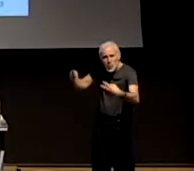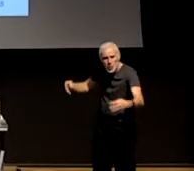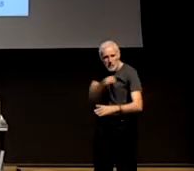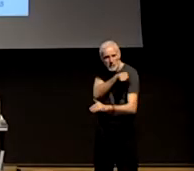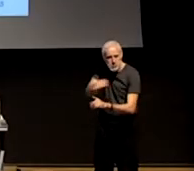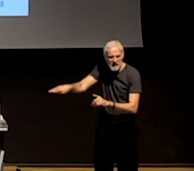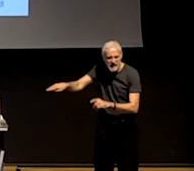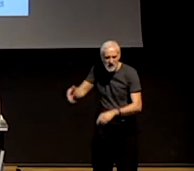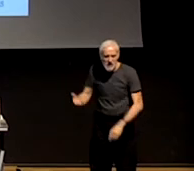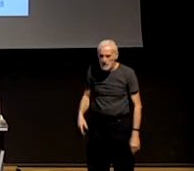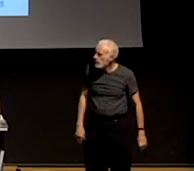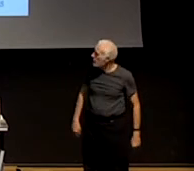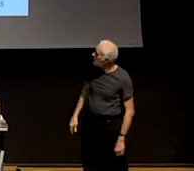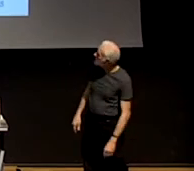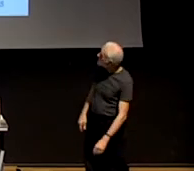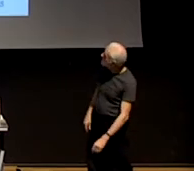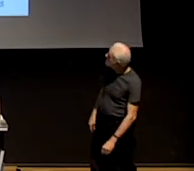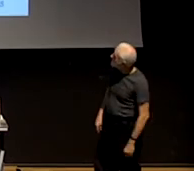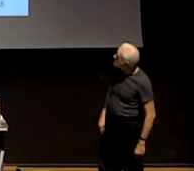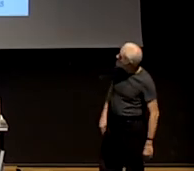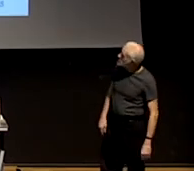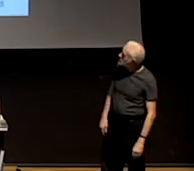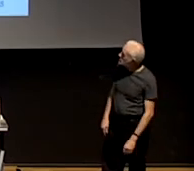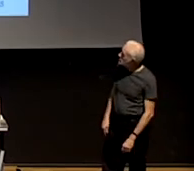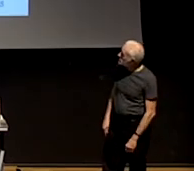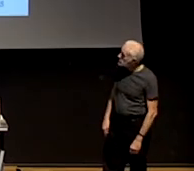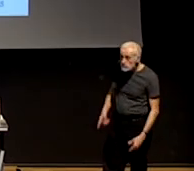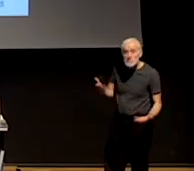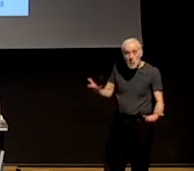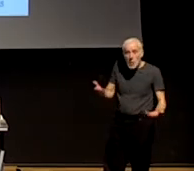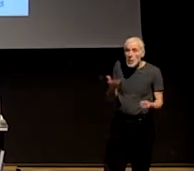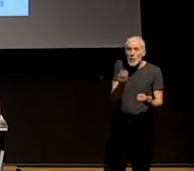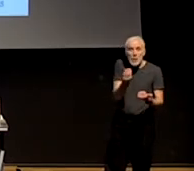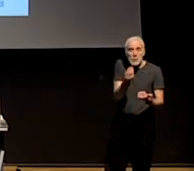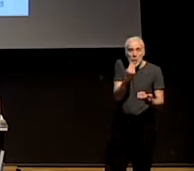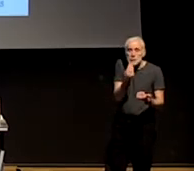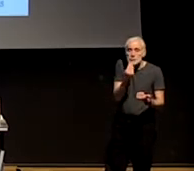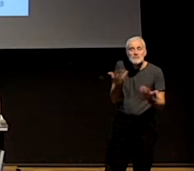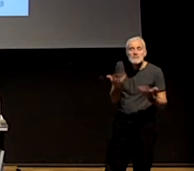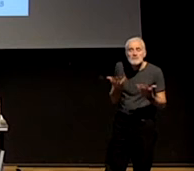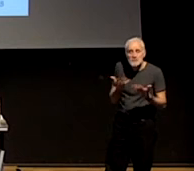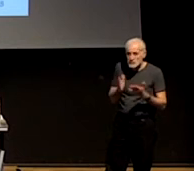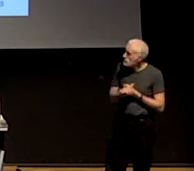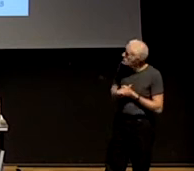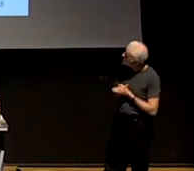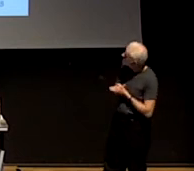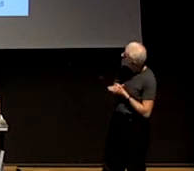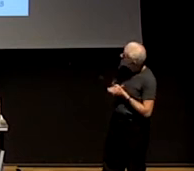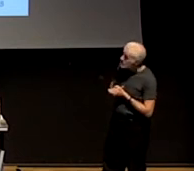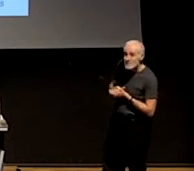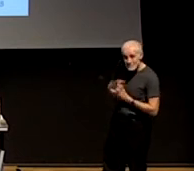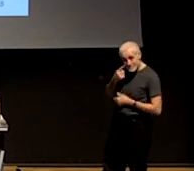alors les régimes alimentaires donc là vous avez un chiffre assez impressionnant